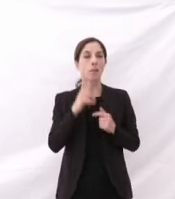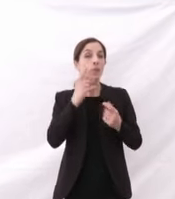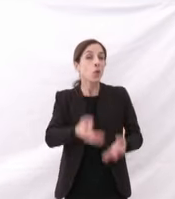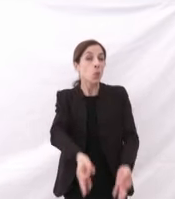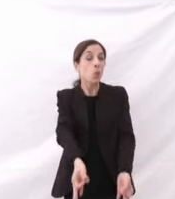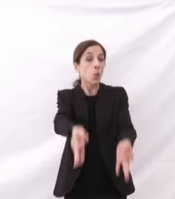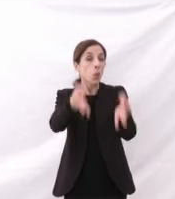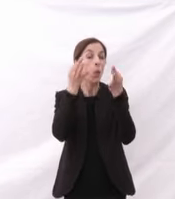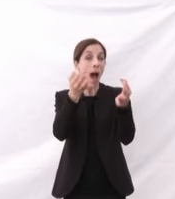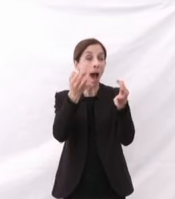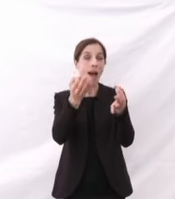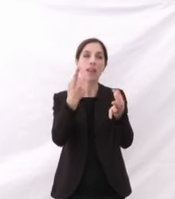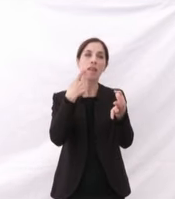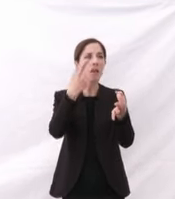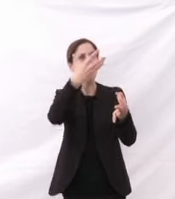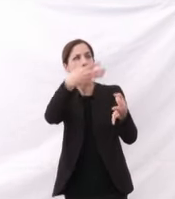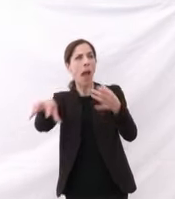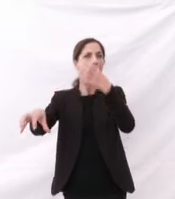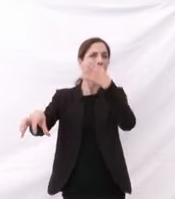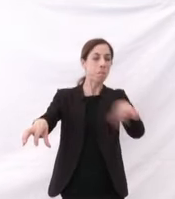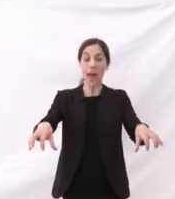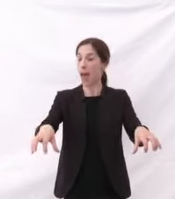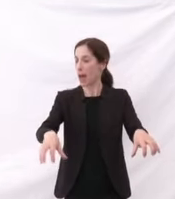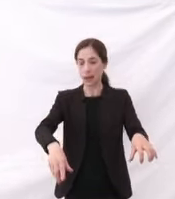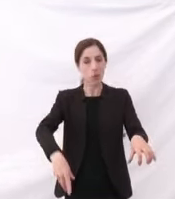se vi dividete su questo.